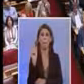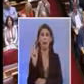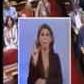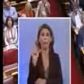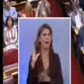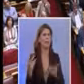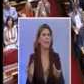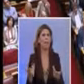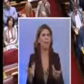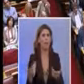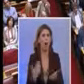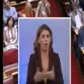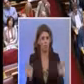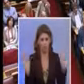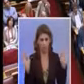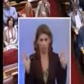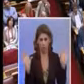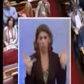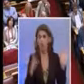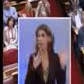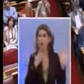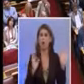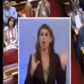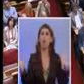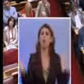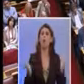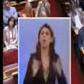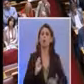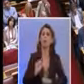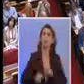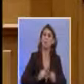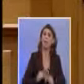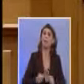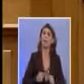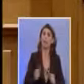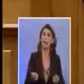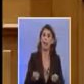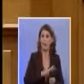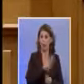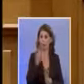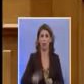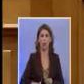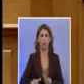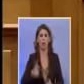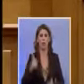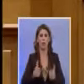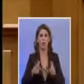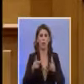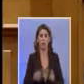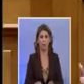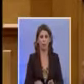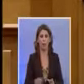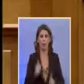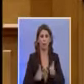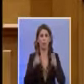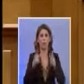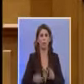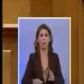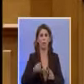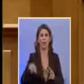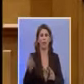λόγο, όσες προσπάθειες και αν έγιναν, όλοι οι διαγωνισμοί είχαν μείνει στη μέση? Γιατί